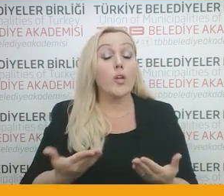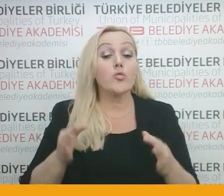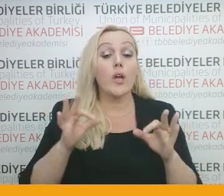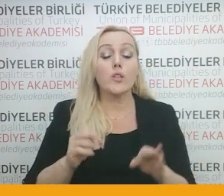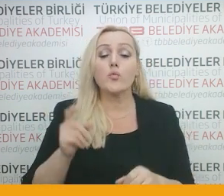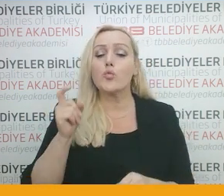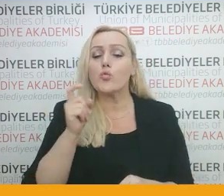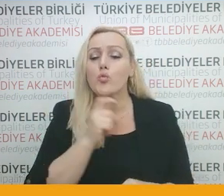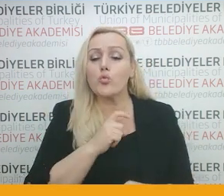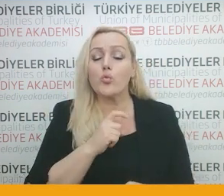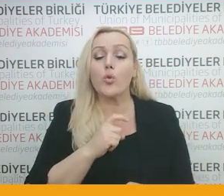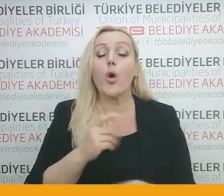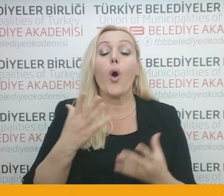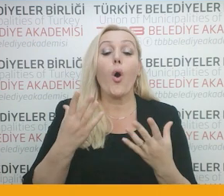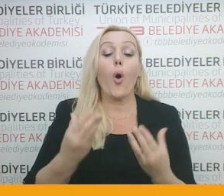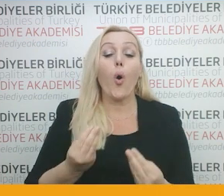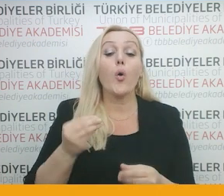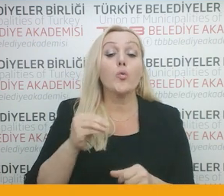kusurlu sorumluluk anlayışına geçildiği için